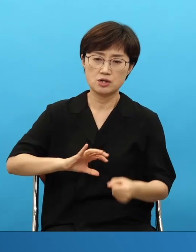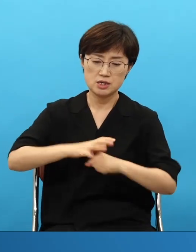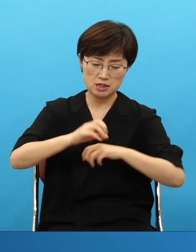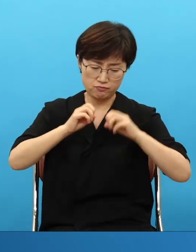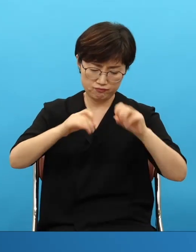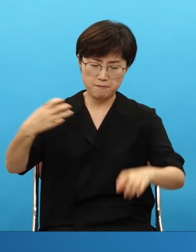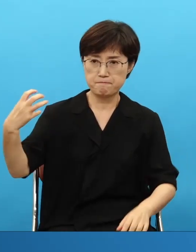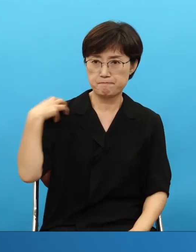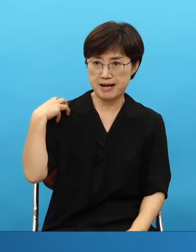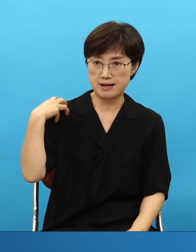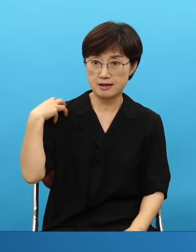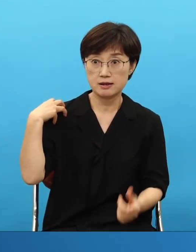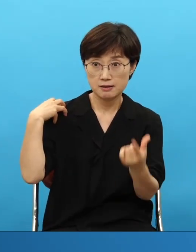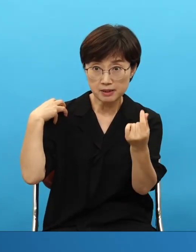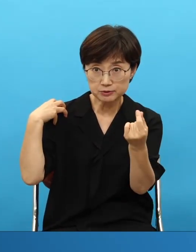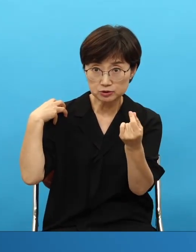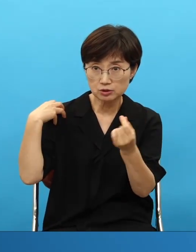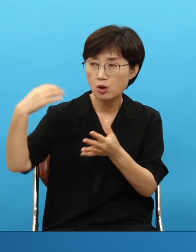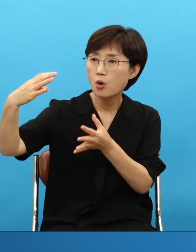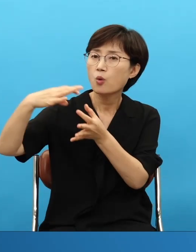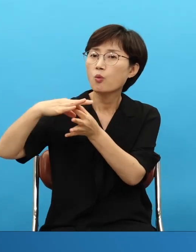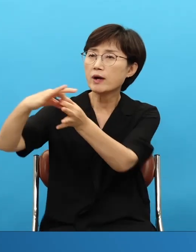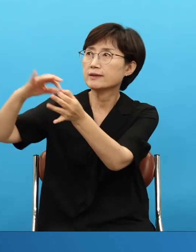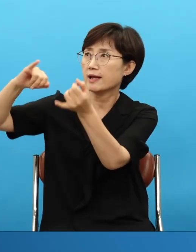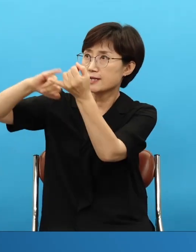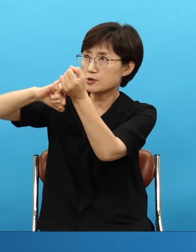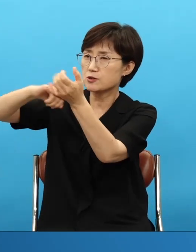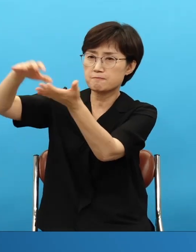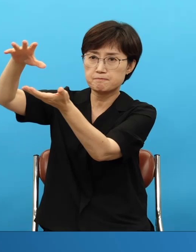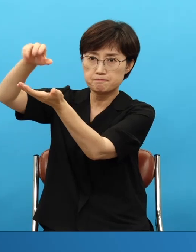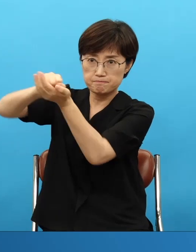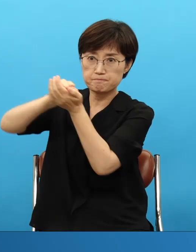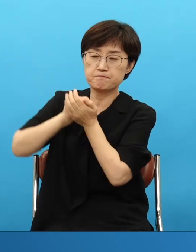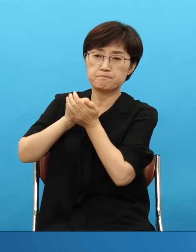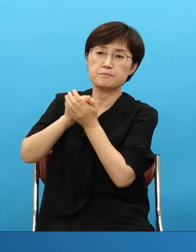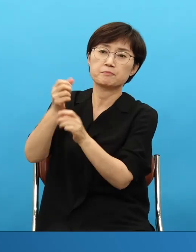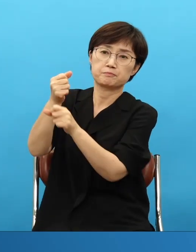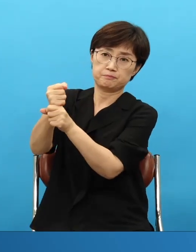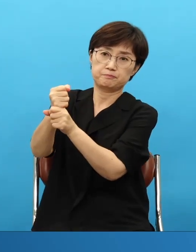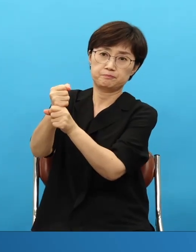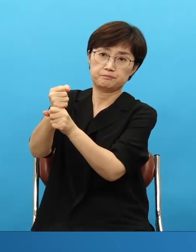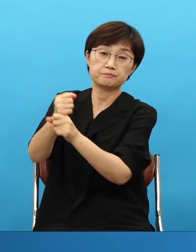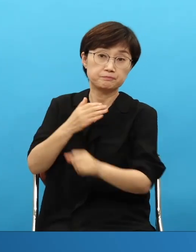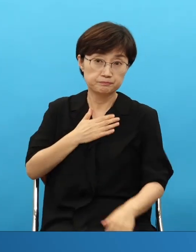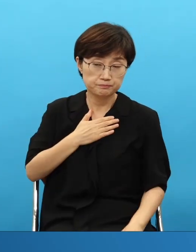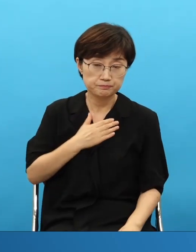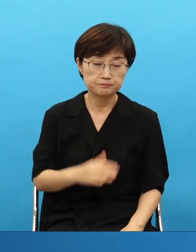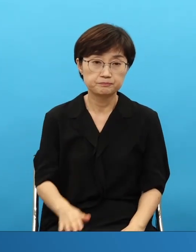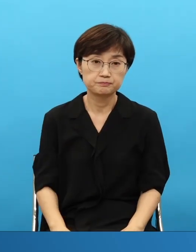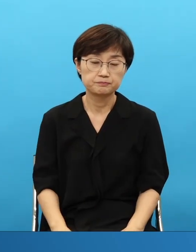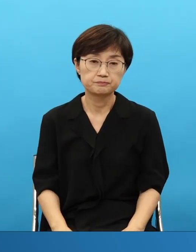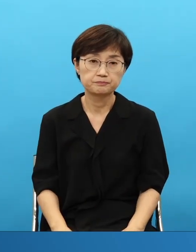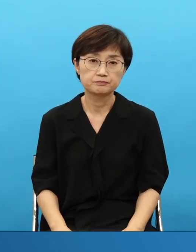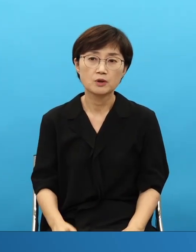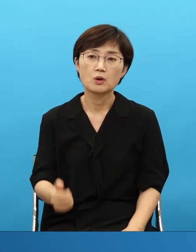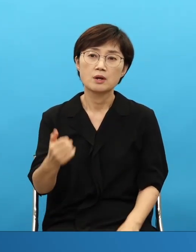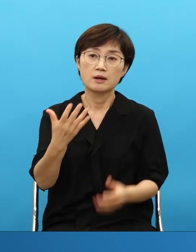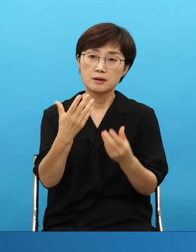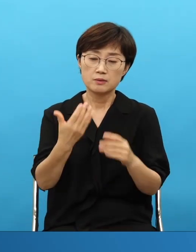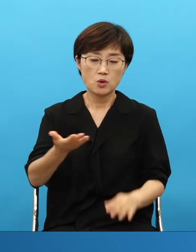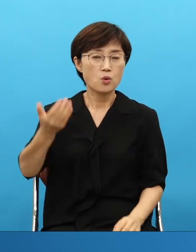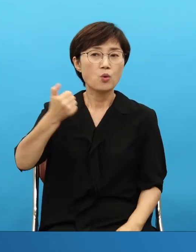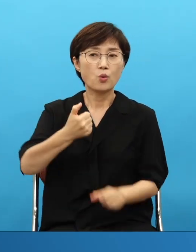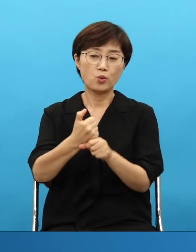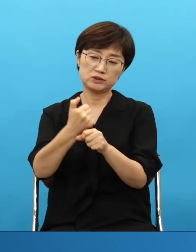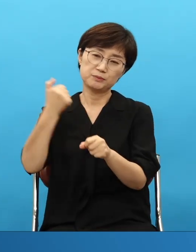요걸 회복해야 돼요. 要恢复这个. 붙잡고 하는 겁니다. 要持定这个圣约. 50년 전에 제가 같이 공부했던